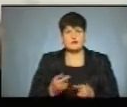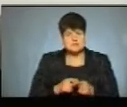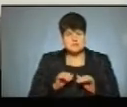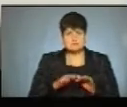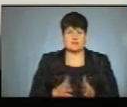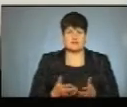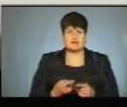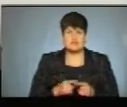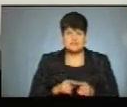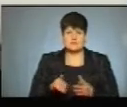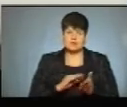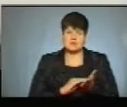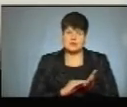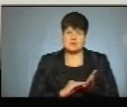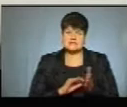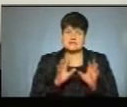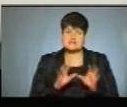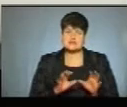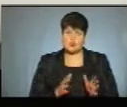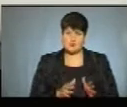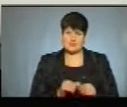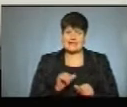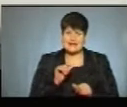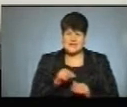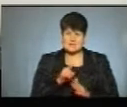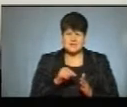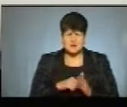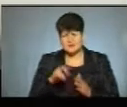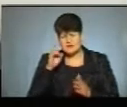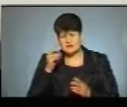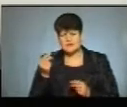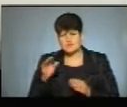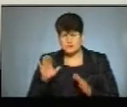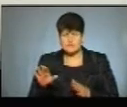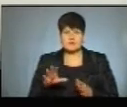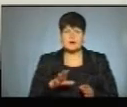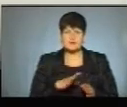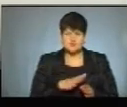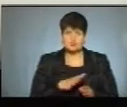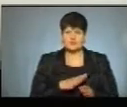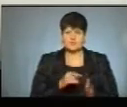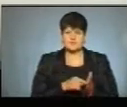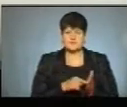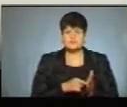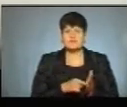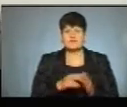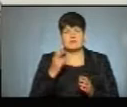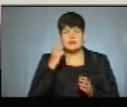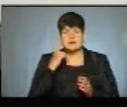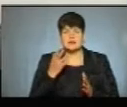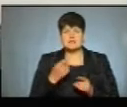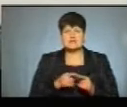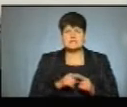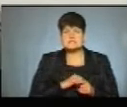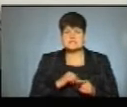І ці речі були якраз прописані в законі. Тобто окрім питання там державного фінансування, тобто було якраз... Бо Київ, та, ну, то